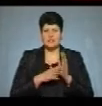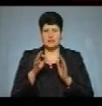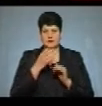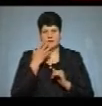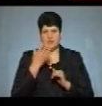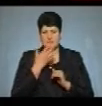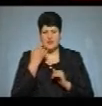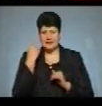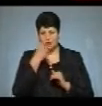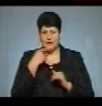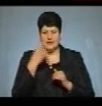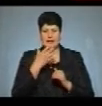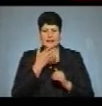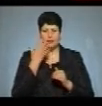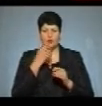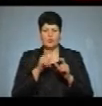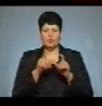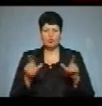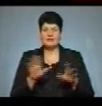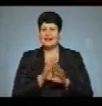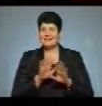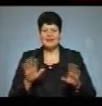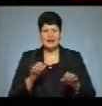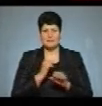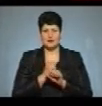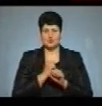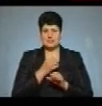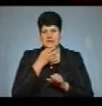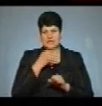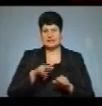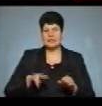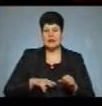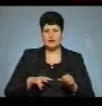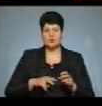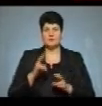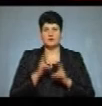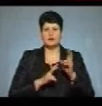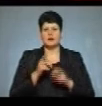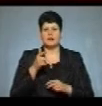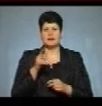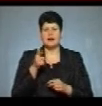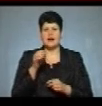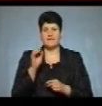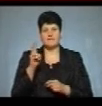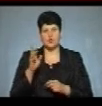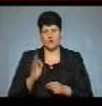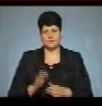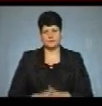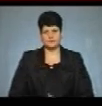тепла, індивідуально теплові пункти не працюють, розповіла директор підприємства «Благоустрій» Галина Гевко.